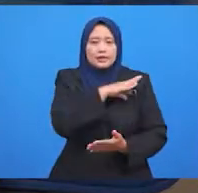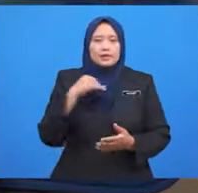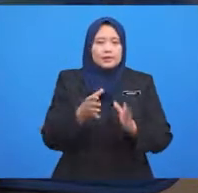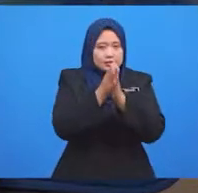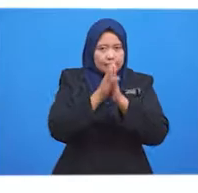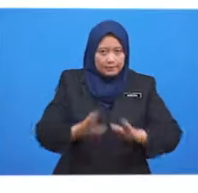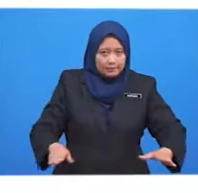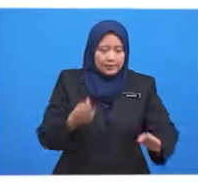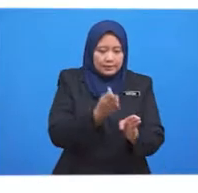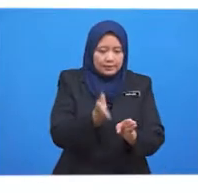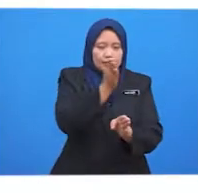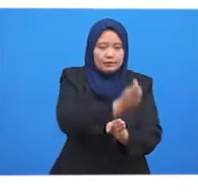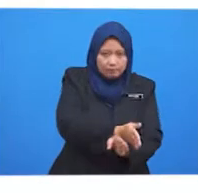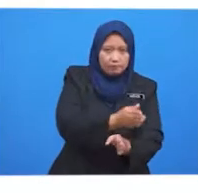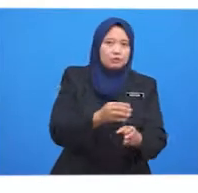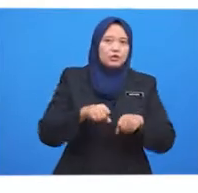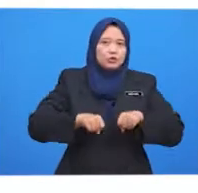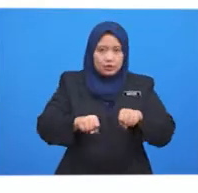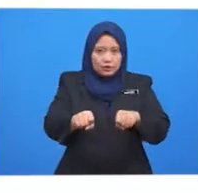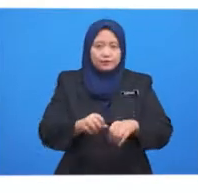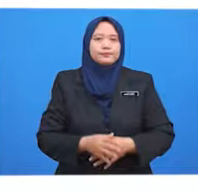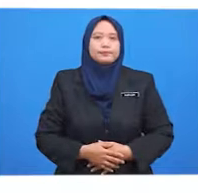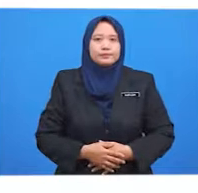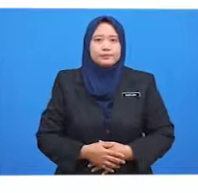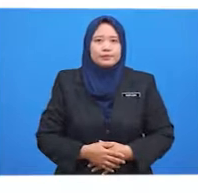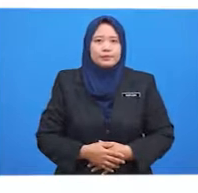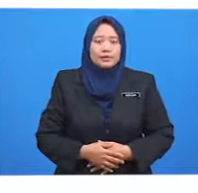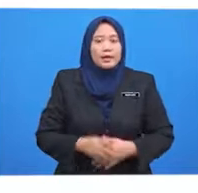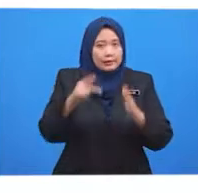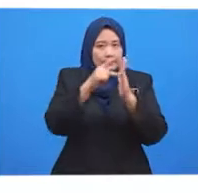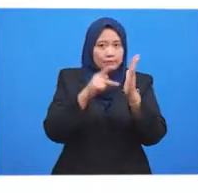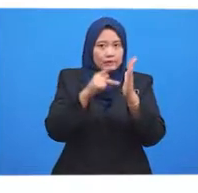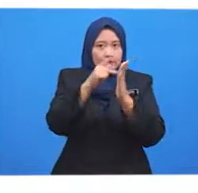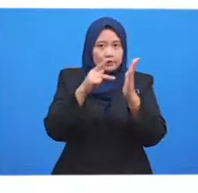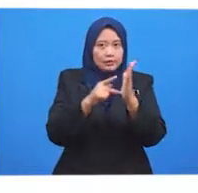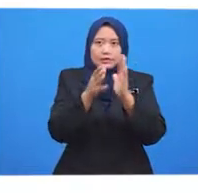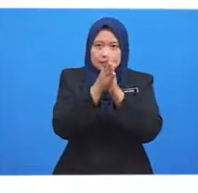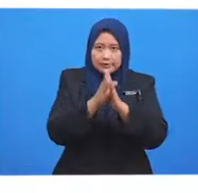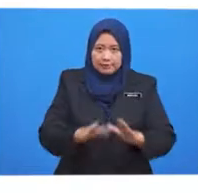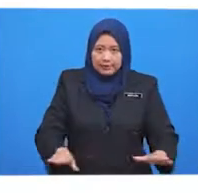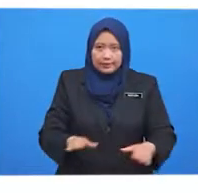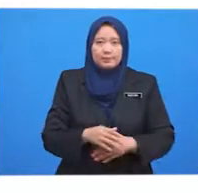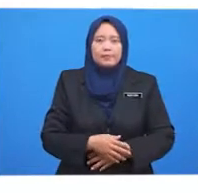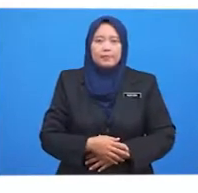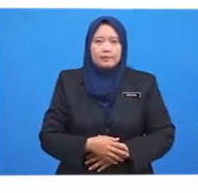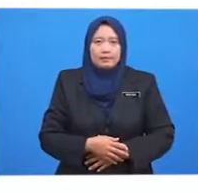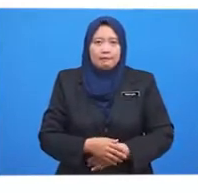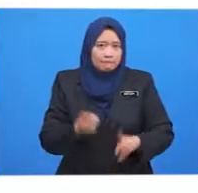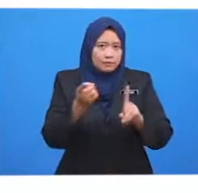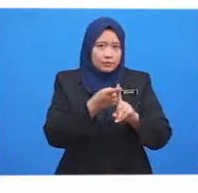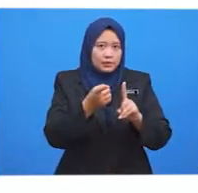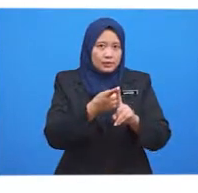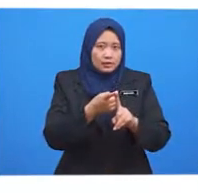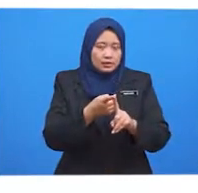troli. Peraturan keselamatan dan kebersihan di kawasan kerja. Salon mestilah